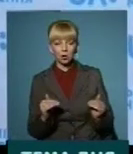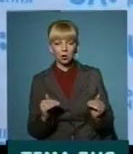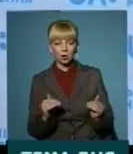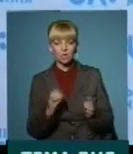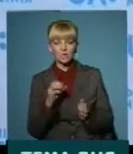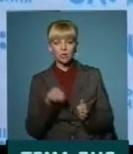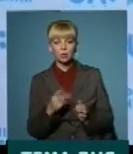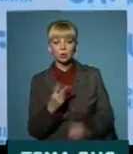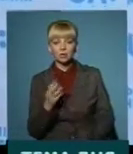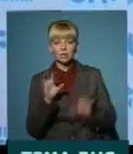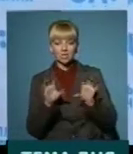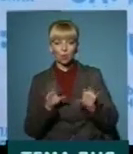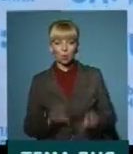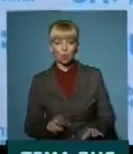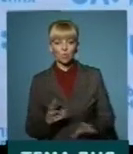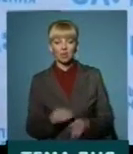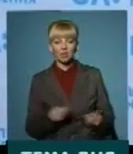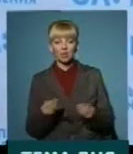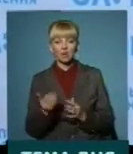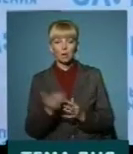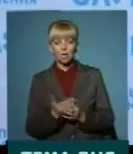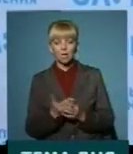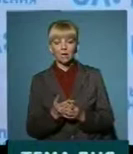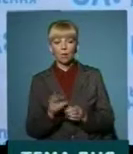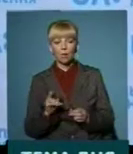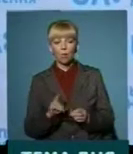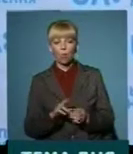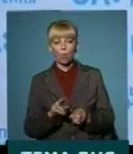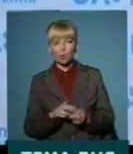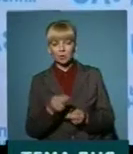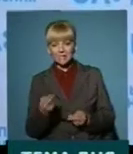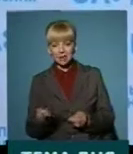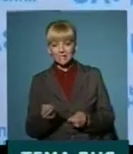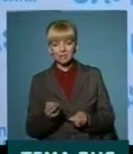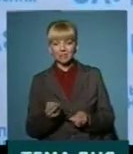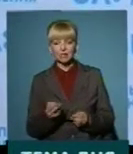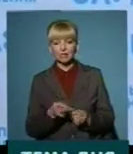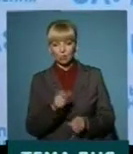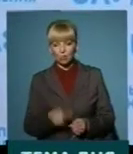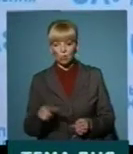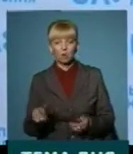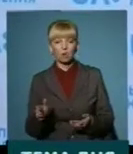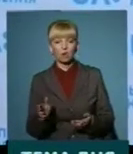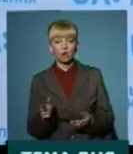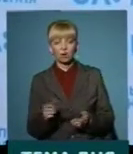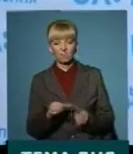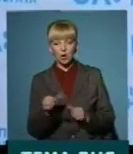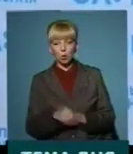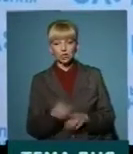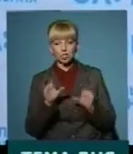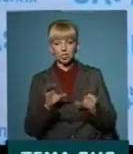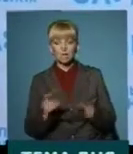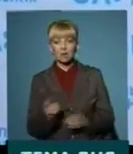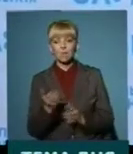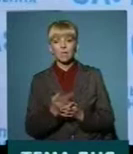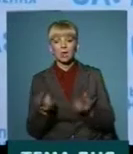Статтю 23 закону, яка надавала пільги і компенсації цій категорії громадян, також ви виключено з закону. Єдина пільга,